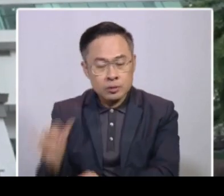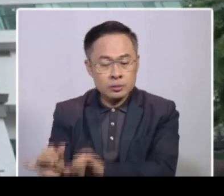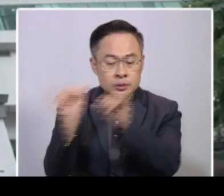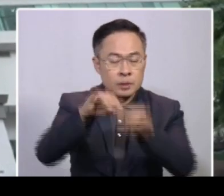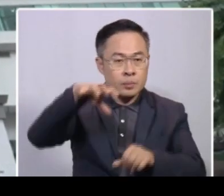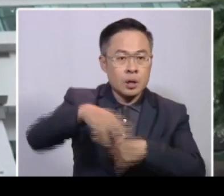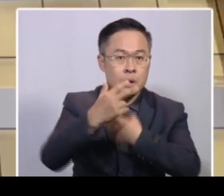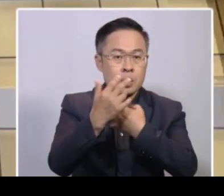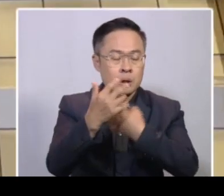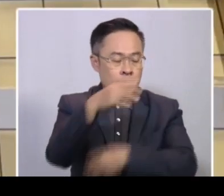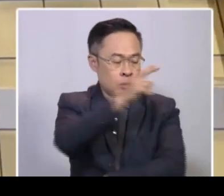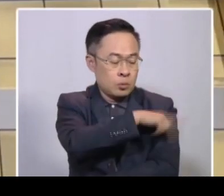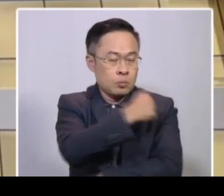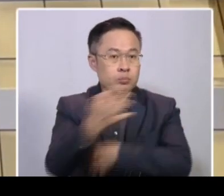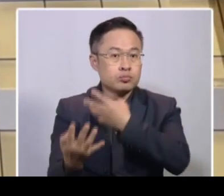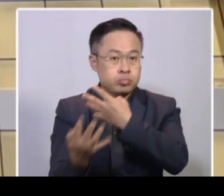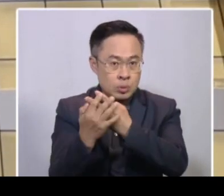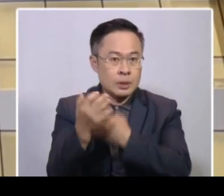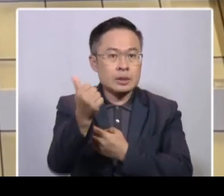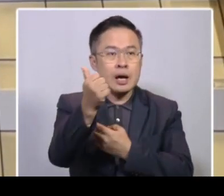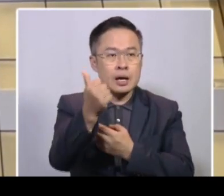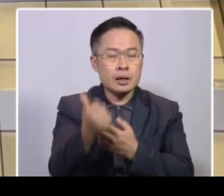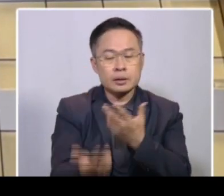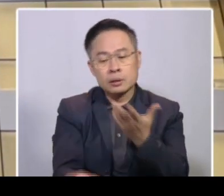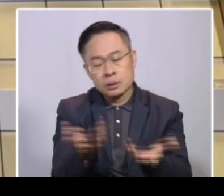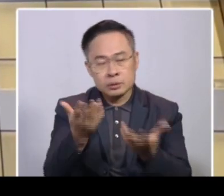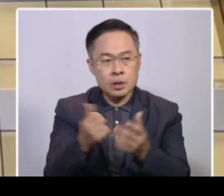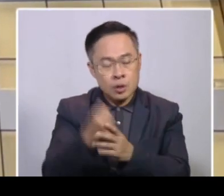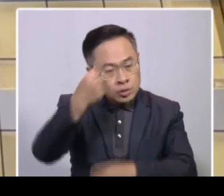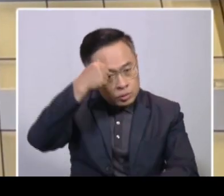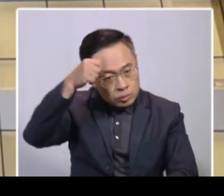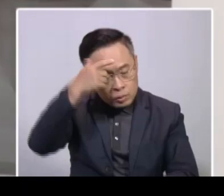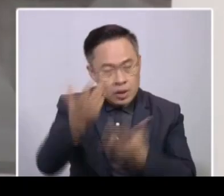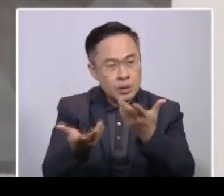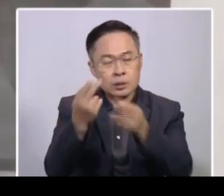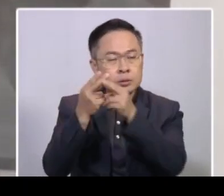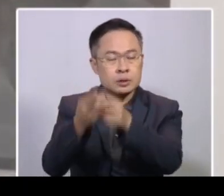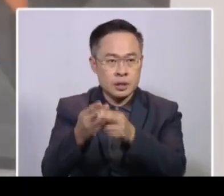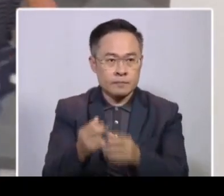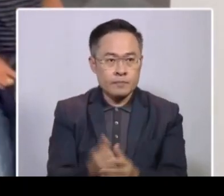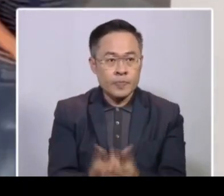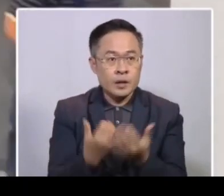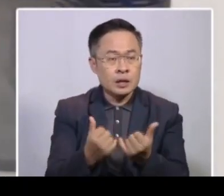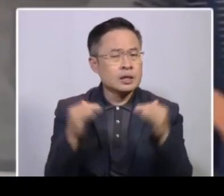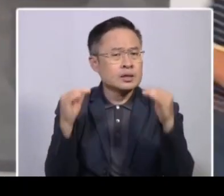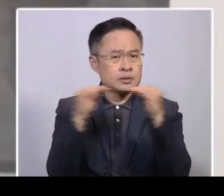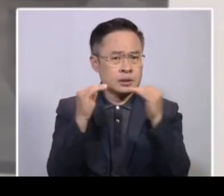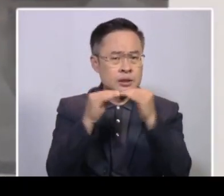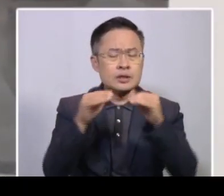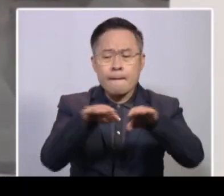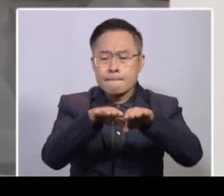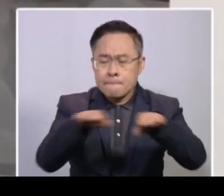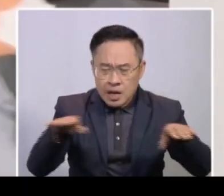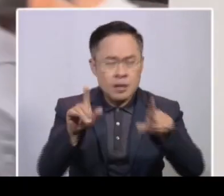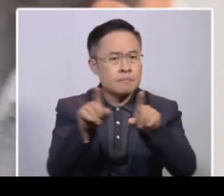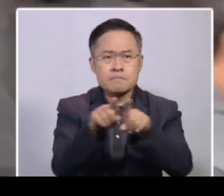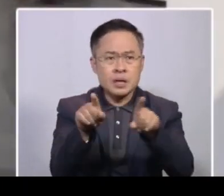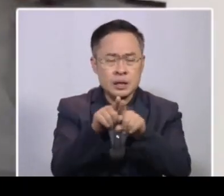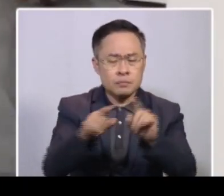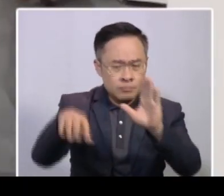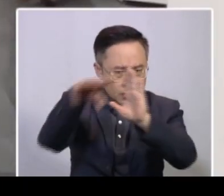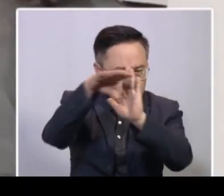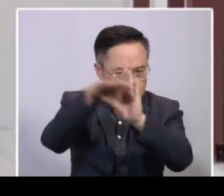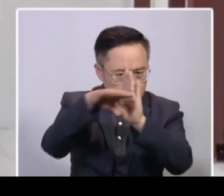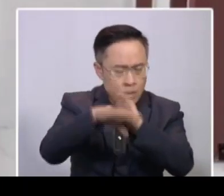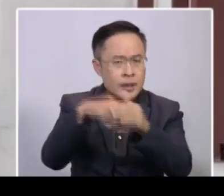วที่โรงพยาบาลด่วนถือว่าเป็นการได้ดูแลเป็นกรณีพิเศษหรือไม่นายวิษณุกล่าวว่าไม่ใช่เนื่องจากว่าเป็นบรรทัดฐานและทุกอย่างก็มีกระบวน